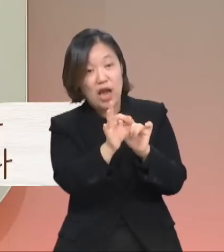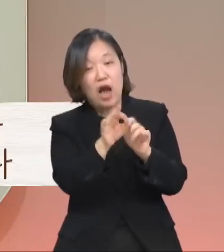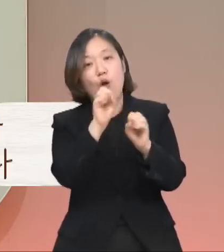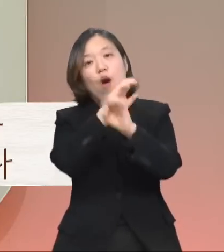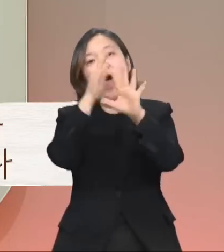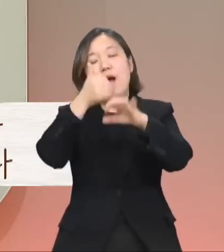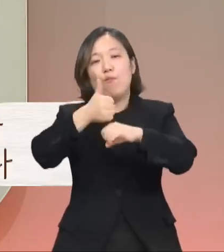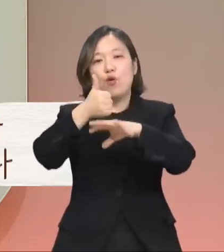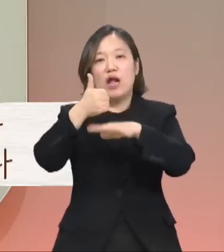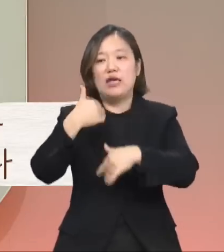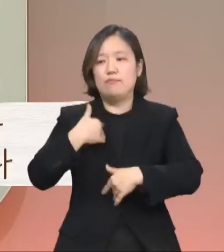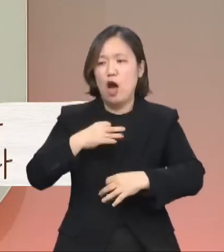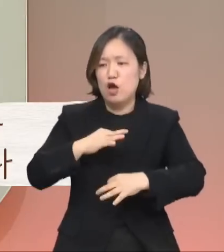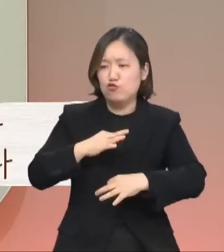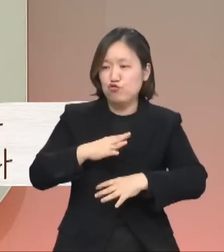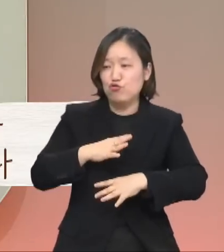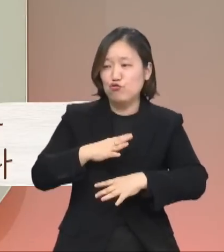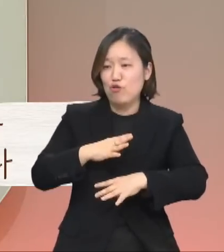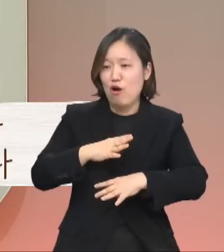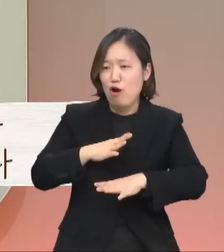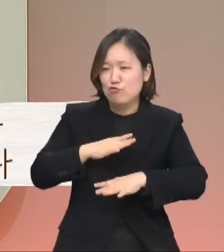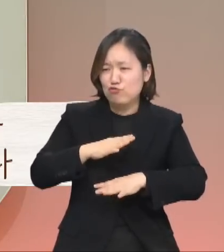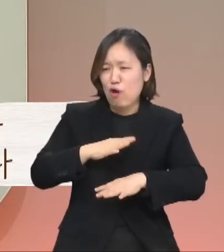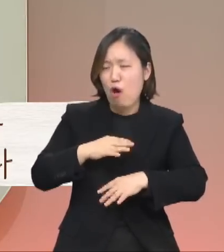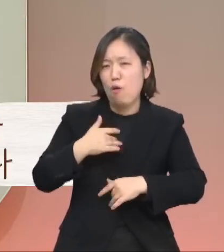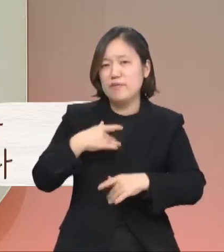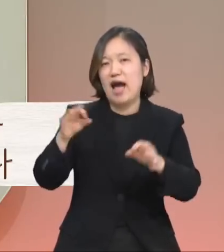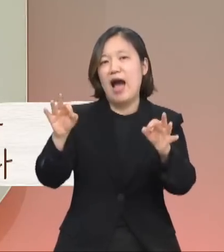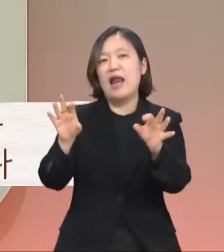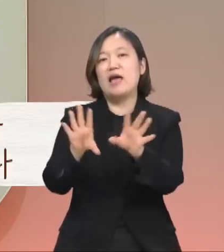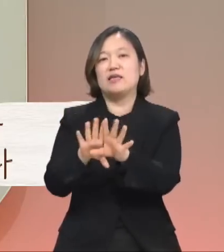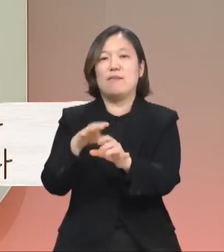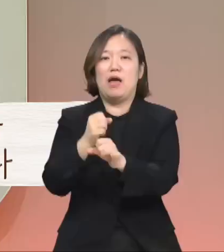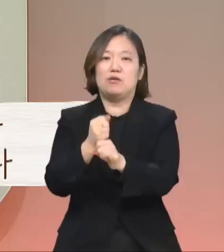알고 깜짝 놀라기도 했습니다